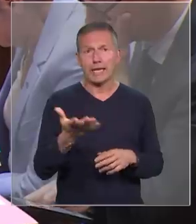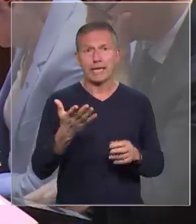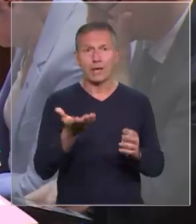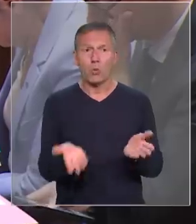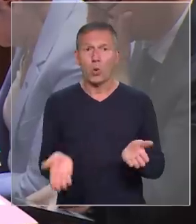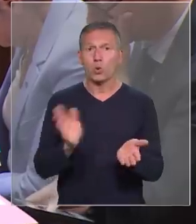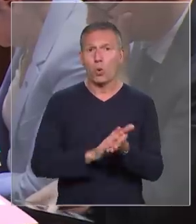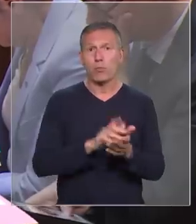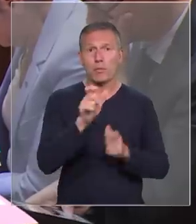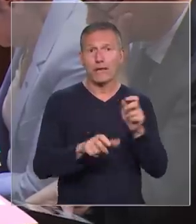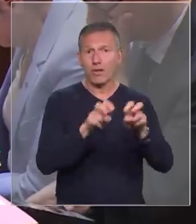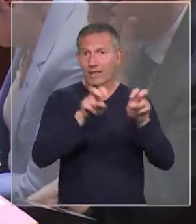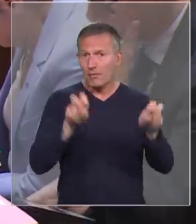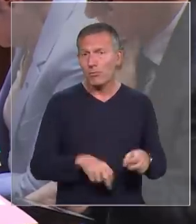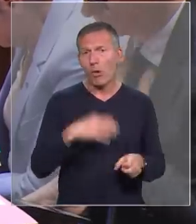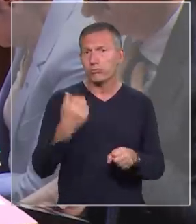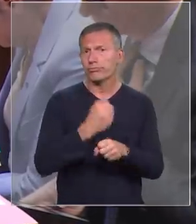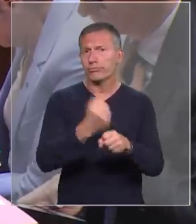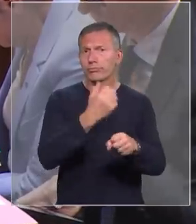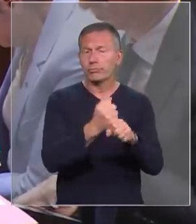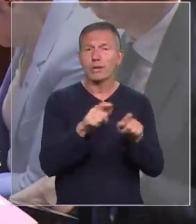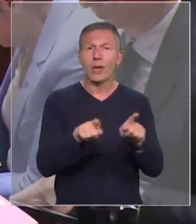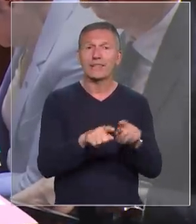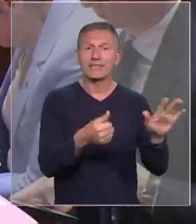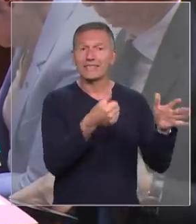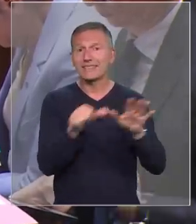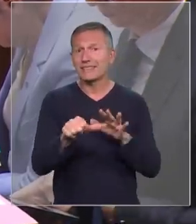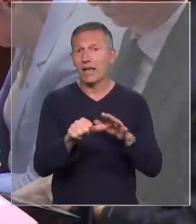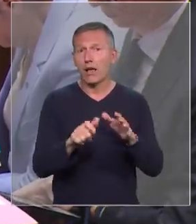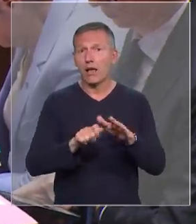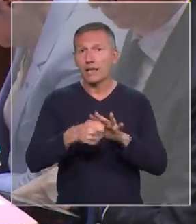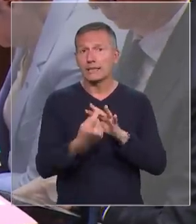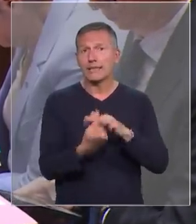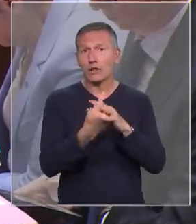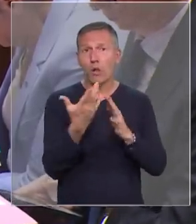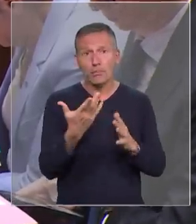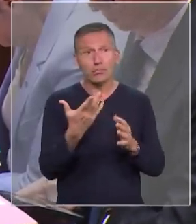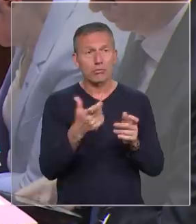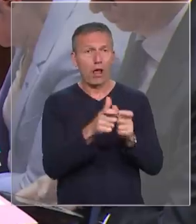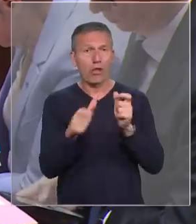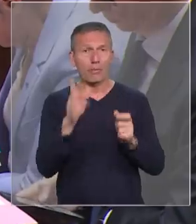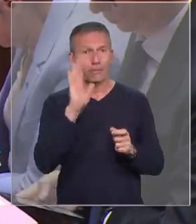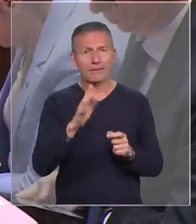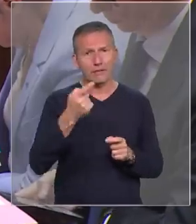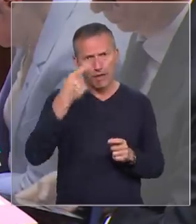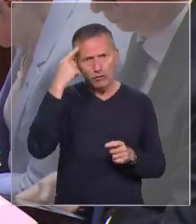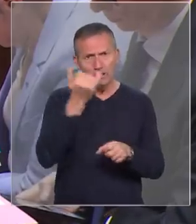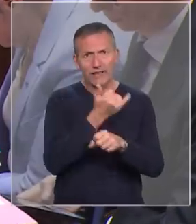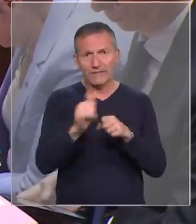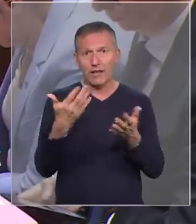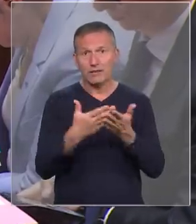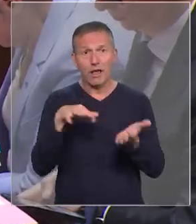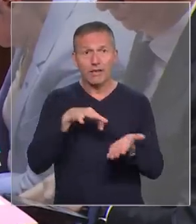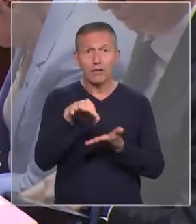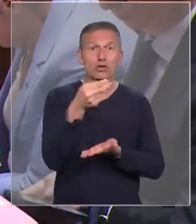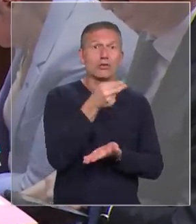de diplômés dans la discipline. Nous avons aujourd'hui 600 start-up qui sont spécialistes de l'intelligence artificielle. Et cette stratégie nationale